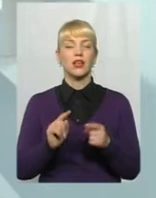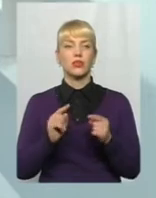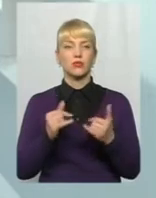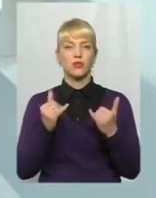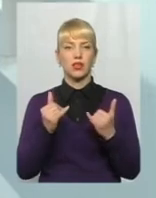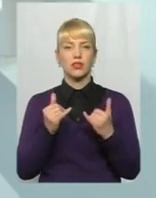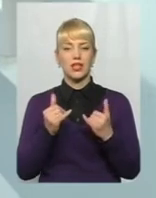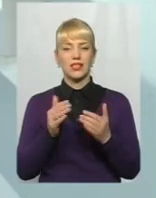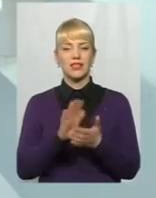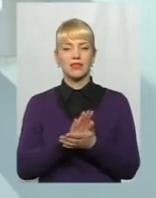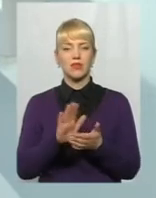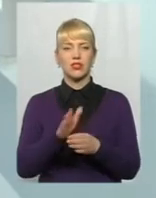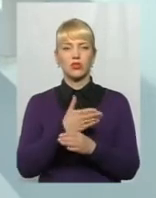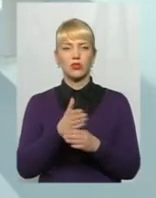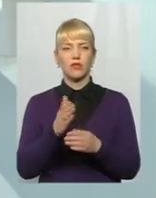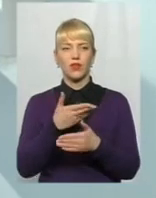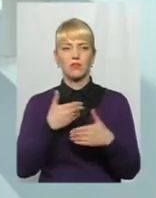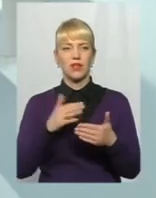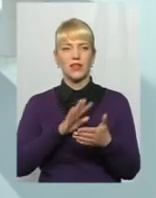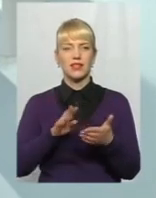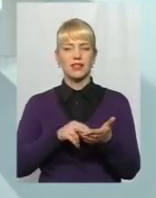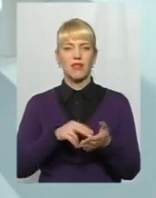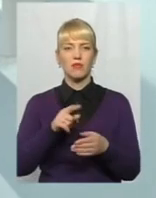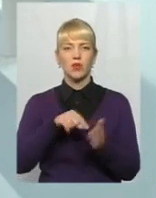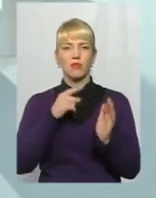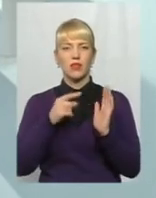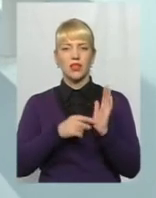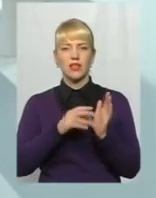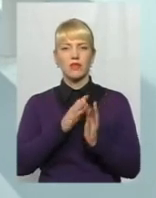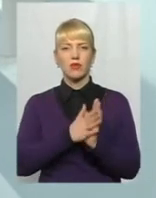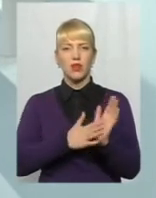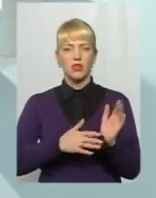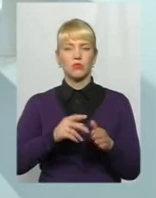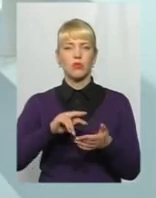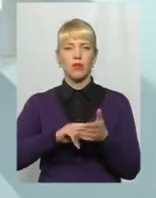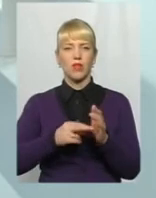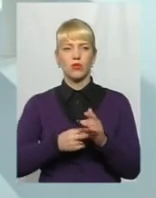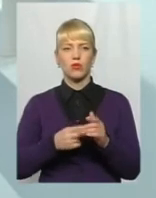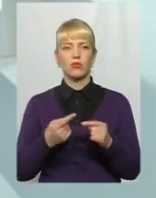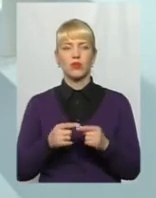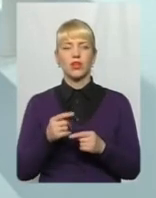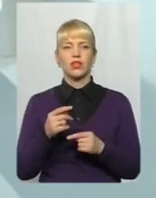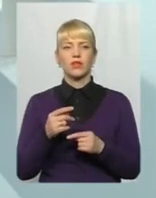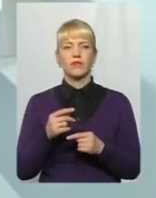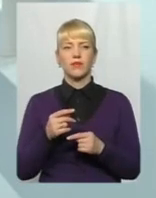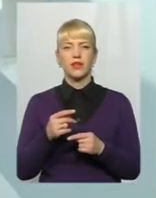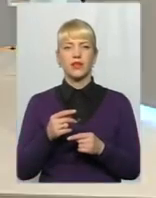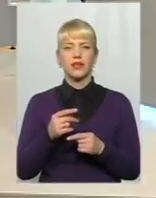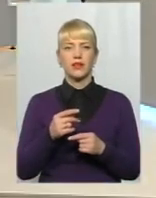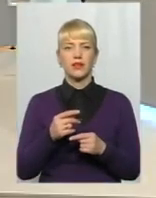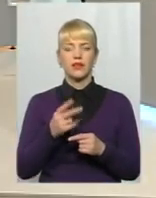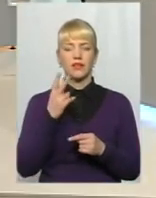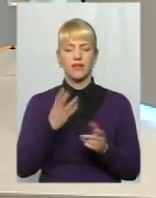наразі сміттєсортування, ми не ставимо питання там, в подальшому плануємо, принаймні дві фракції, мокра і суха,